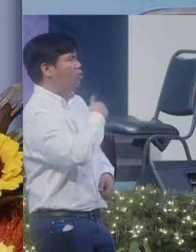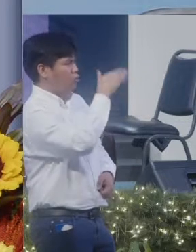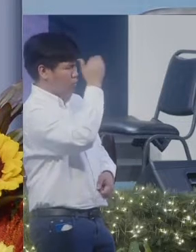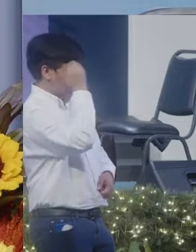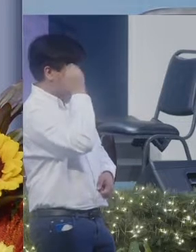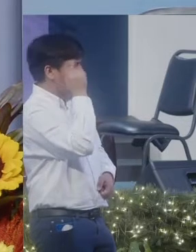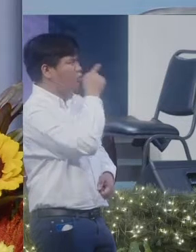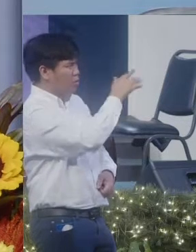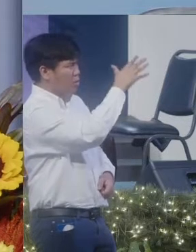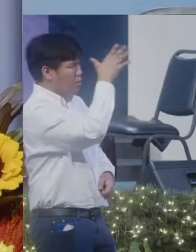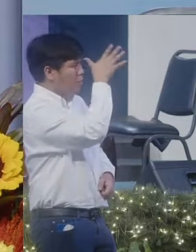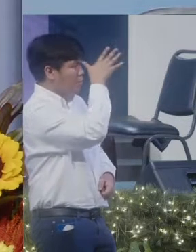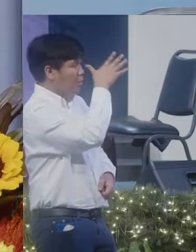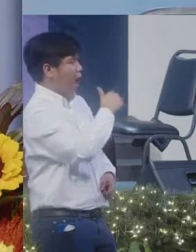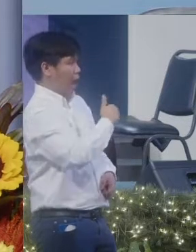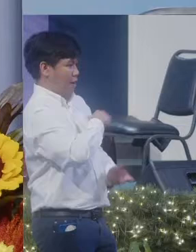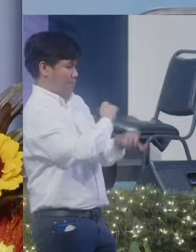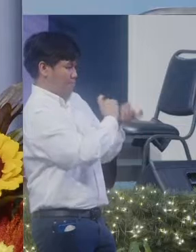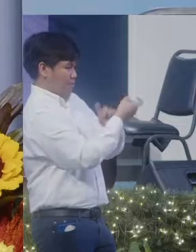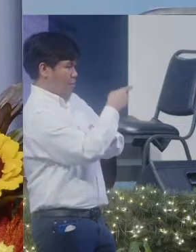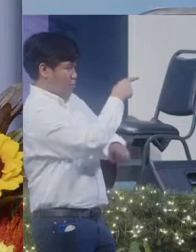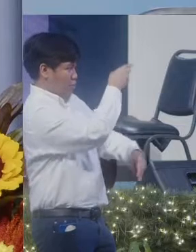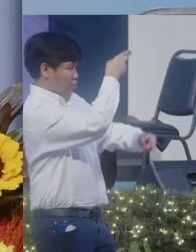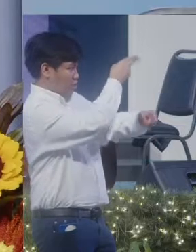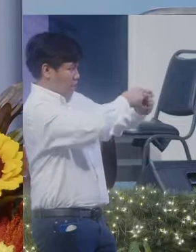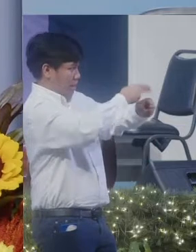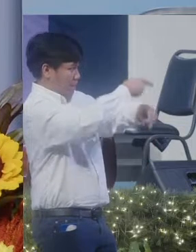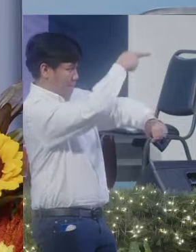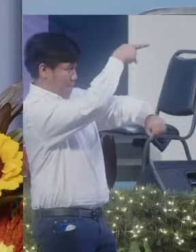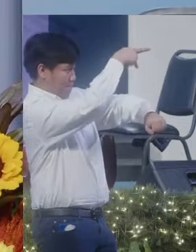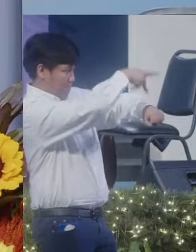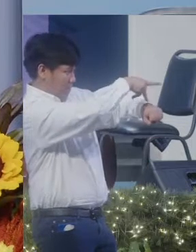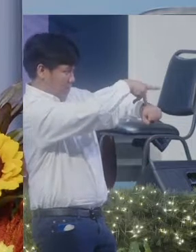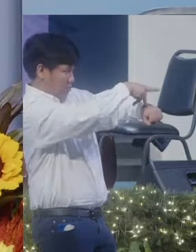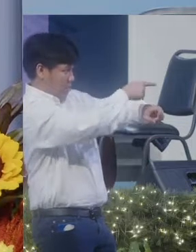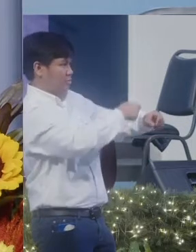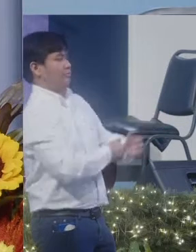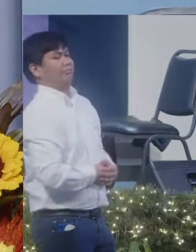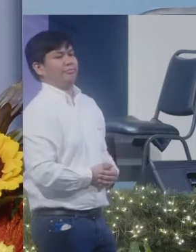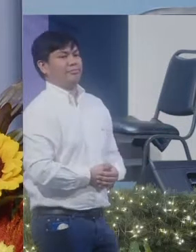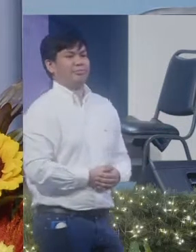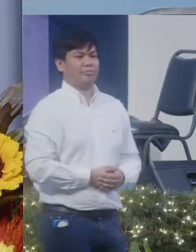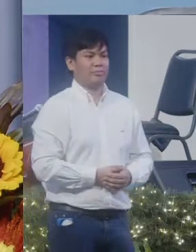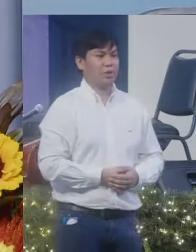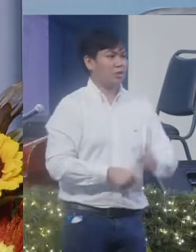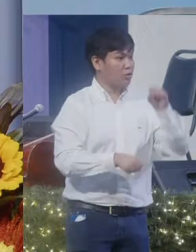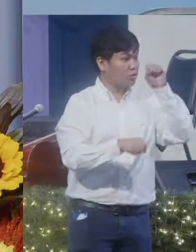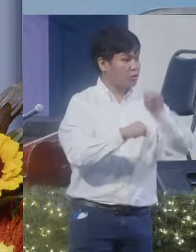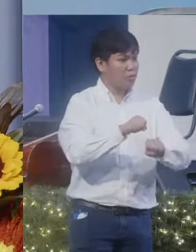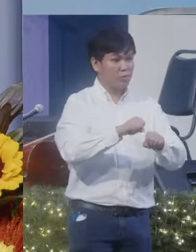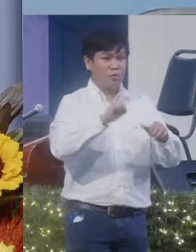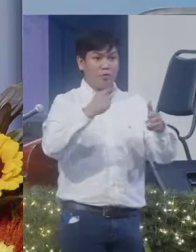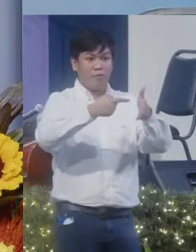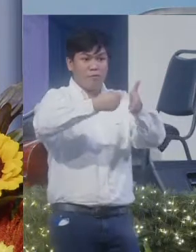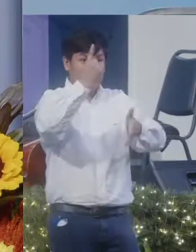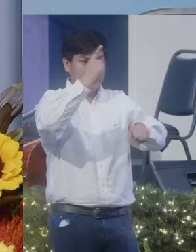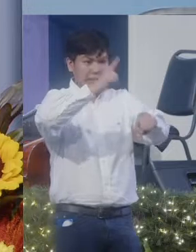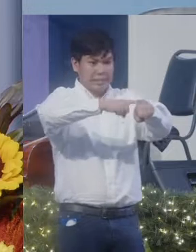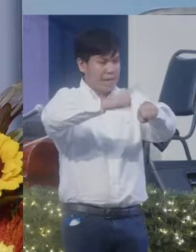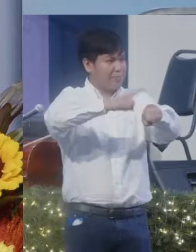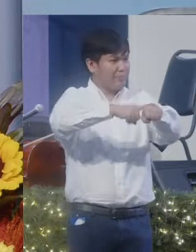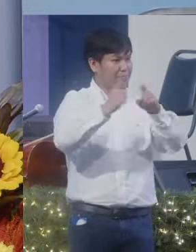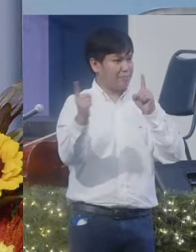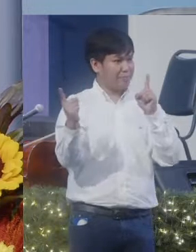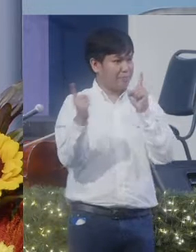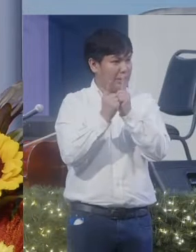You shall be called Cephas," which means Peter. So doon pa lang sa kanyang unang enkwentro, pinangalanan na